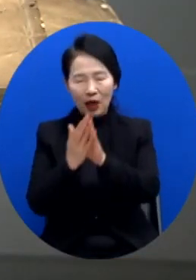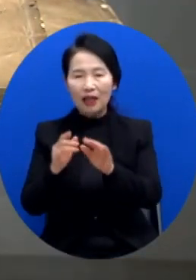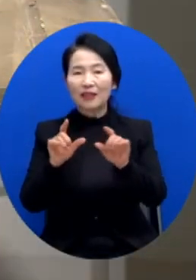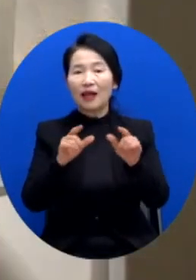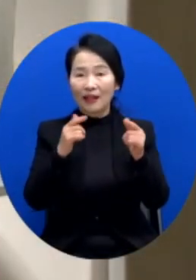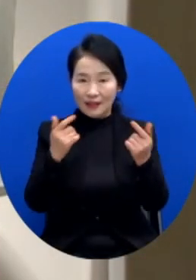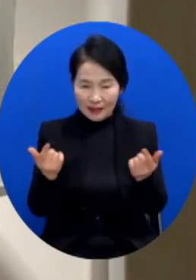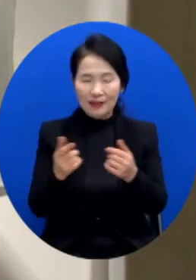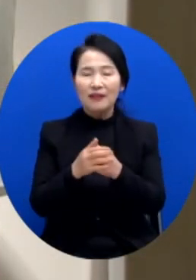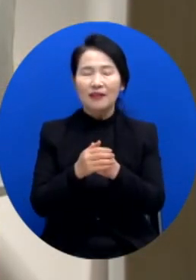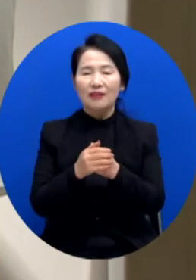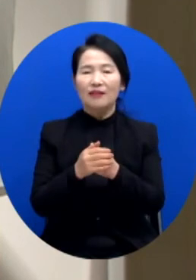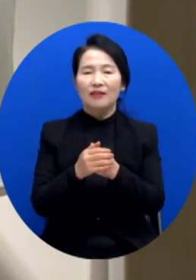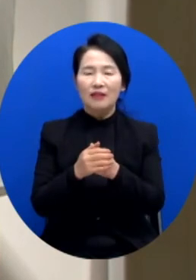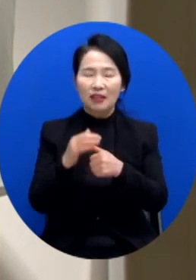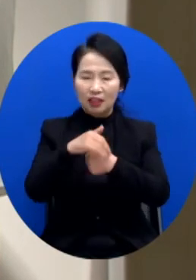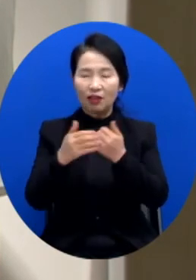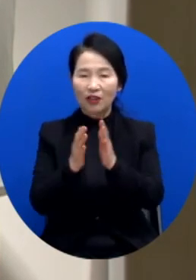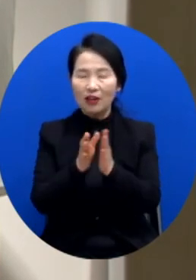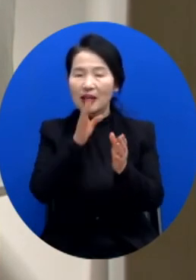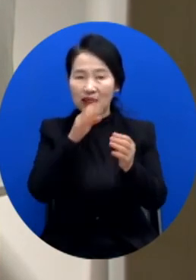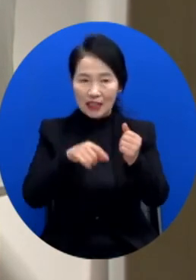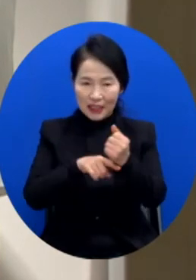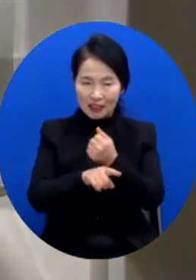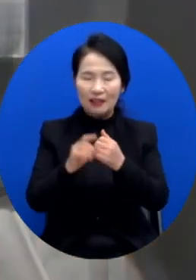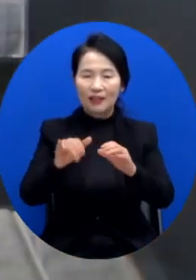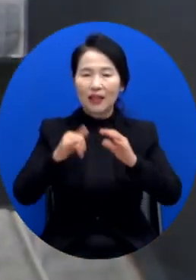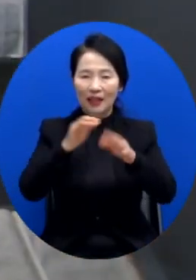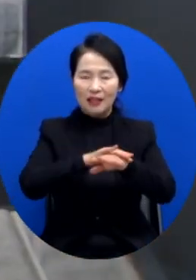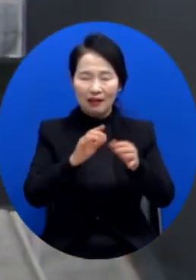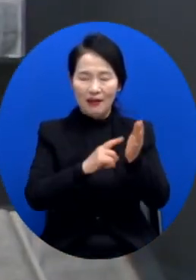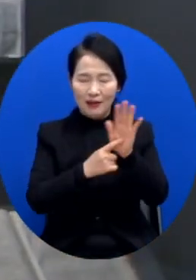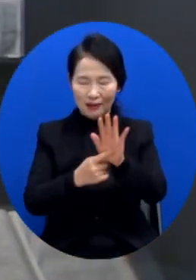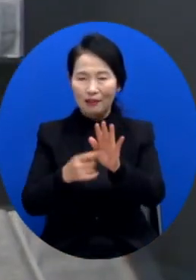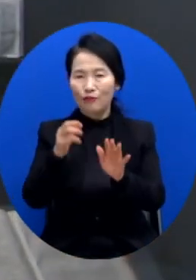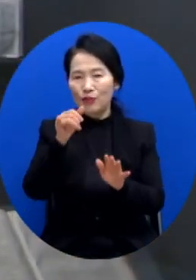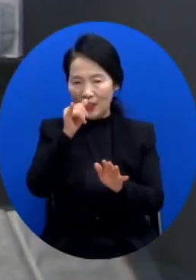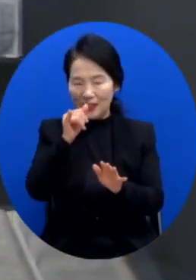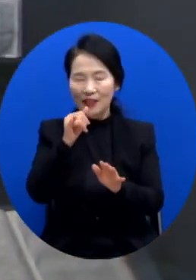문화 속에 녹여내고자 새롭게 출발했습니다. CTS 뉴스 박세현입니다.